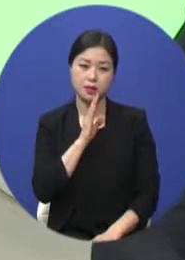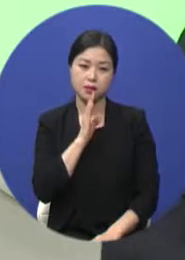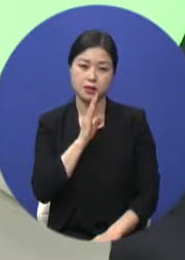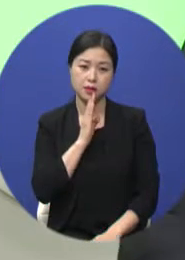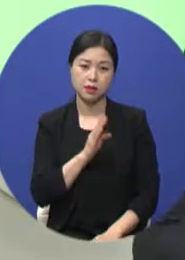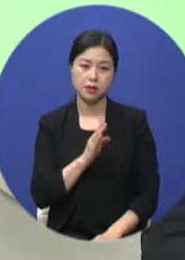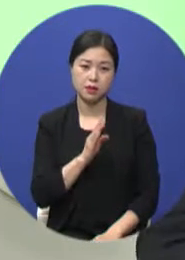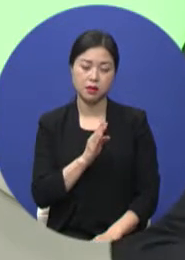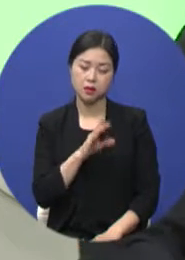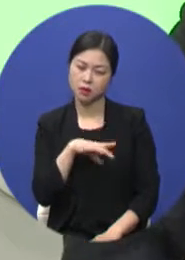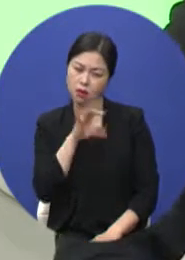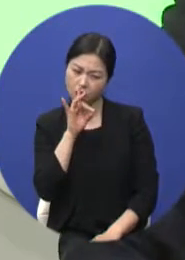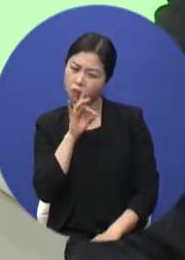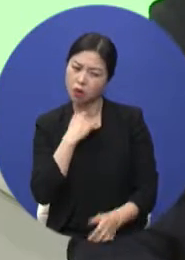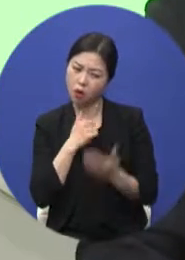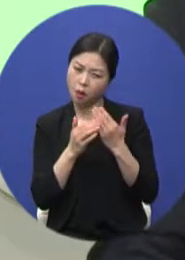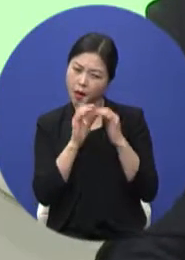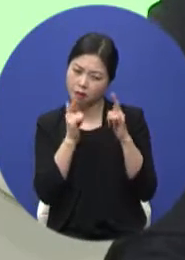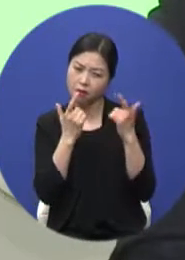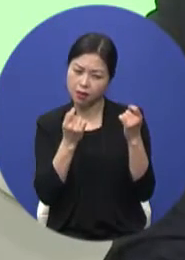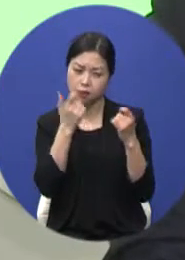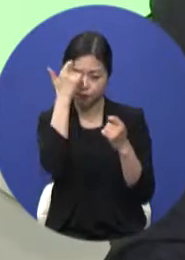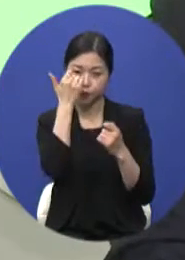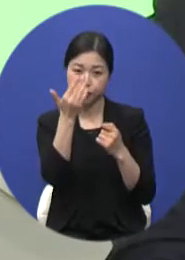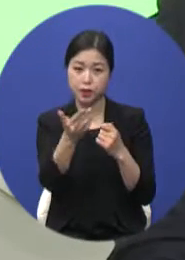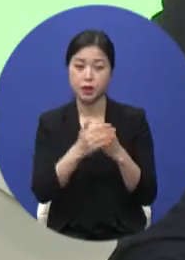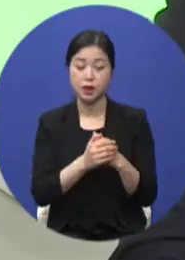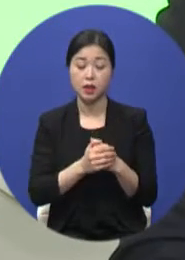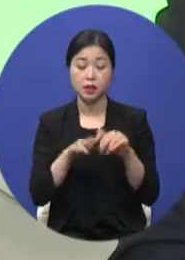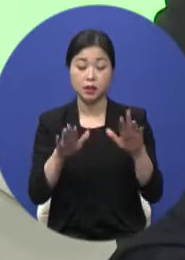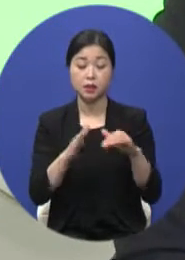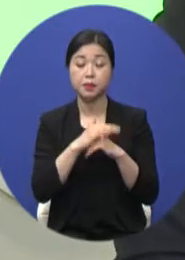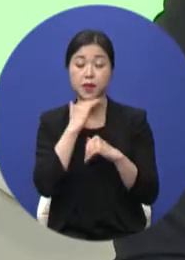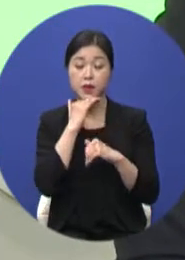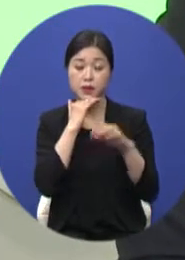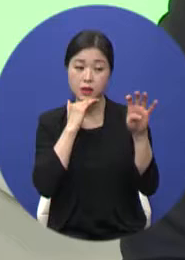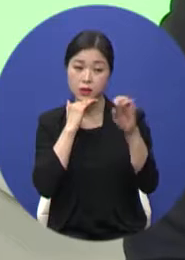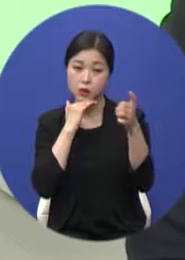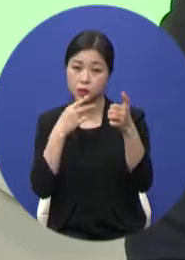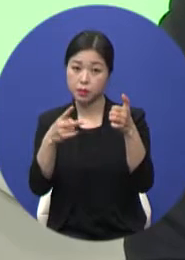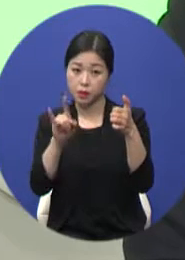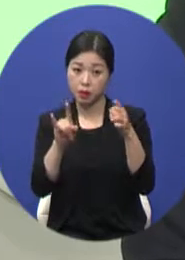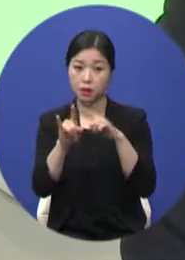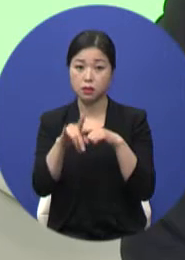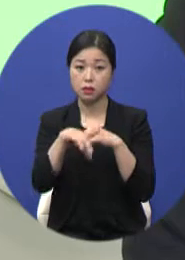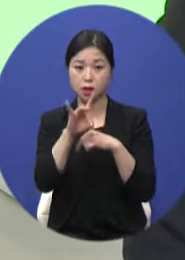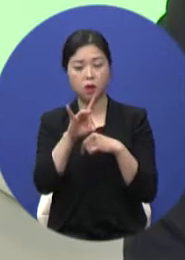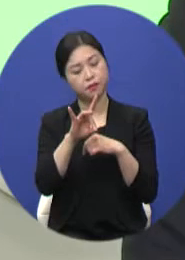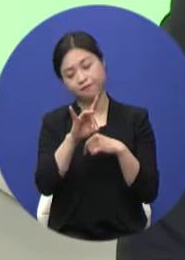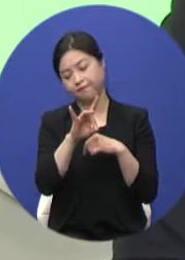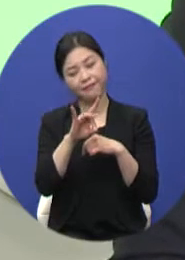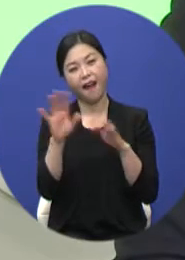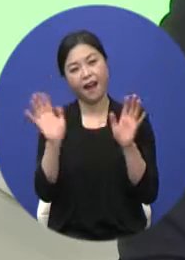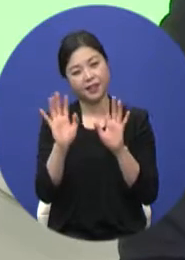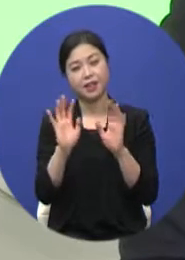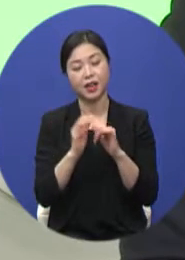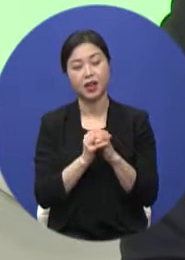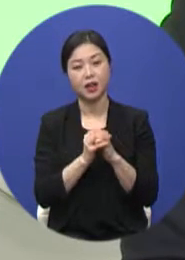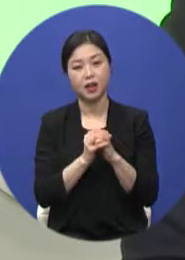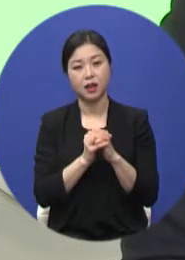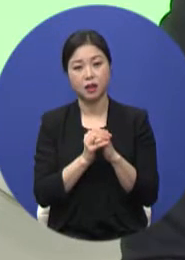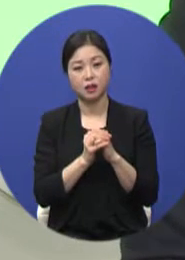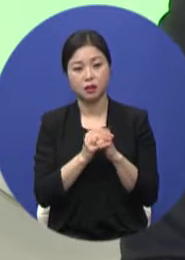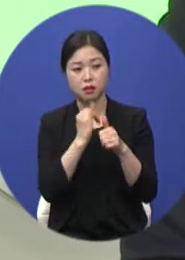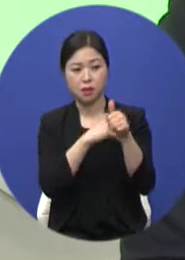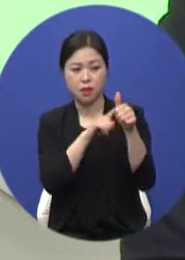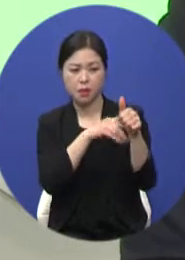처음이 아닌 것 같아서 여쭤봤고요. 왜냐하면 지금 40대, 50대 지금 되신 분들은 사실 처음이 아닌 경우들이 많이 있습니다. 반복적으로.